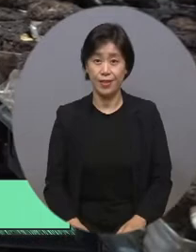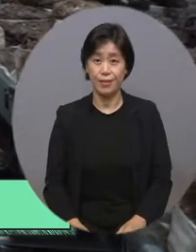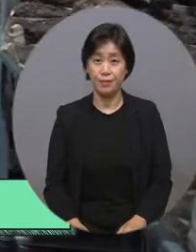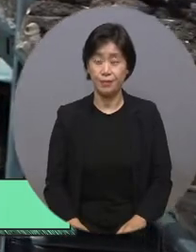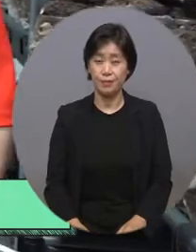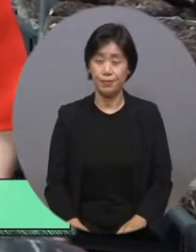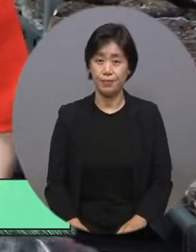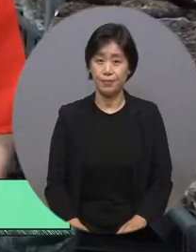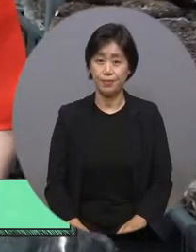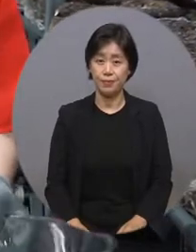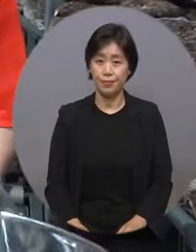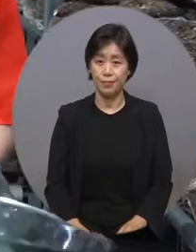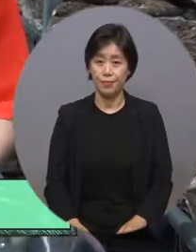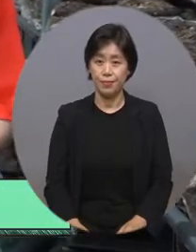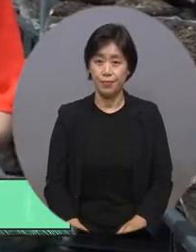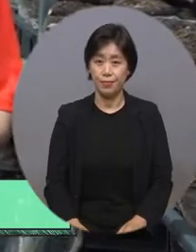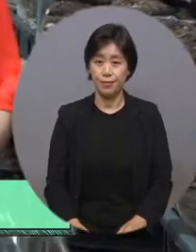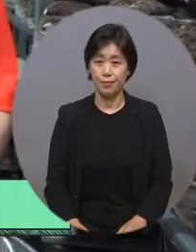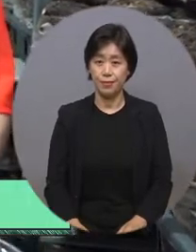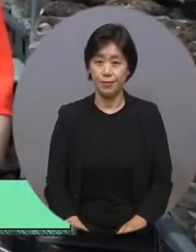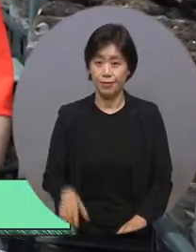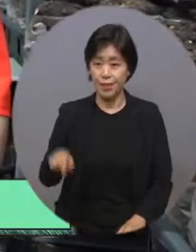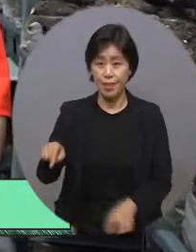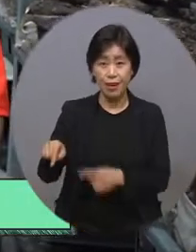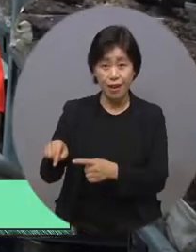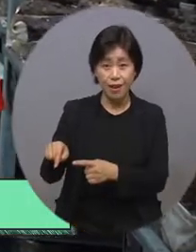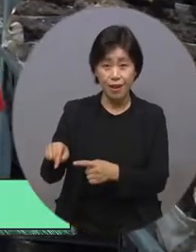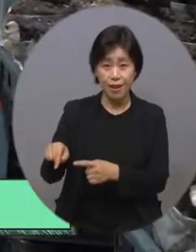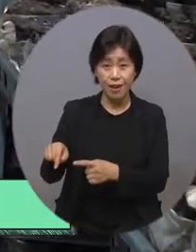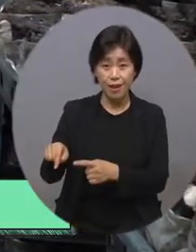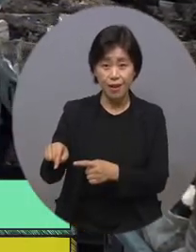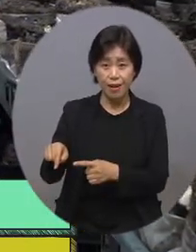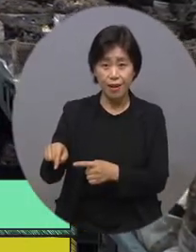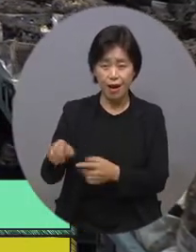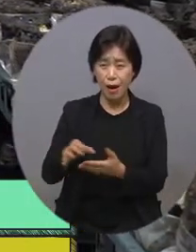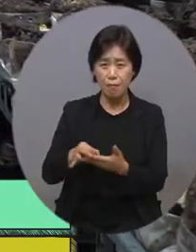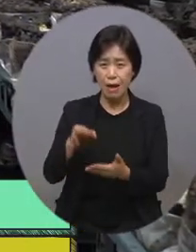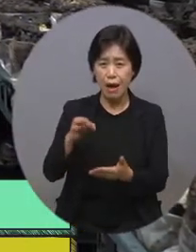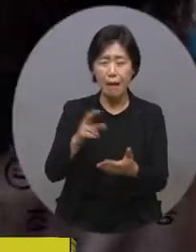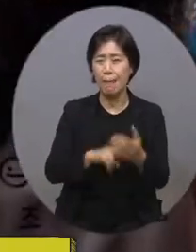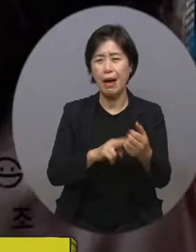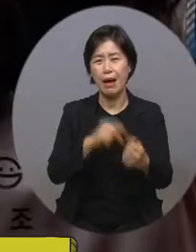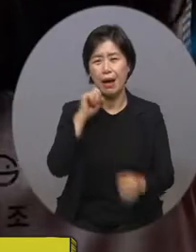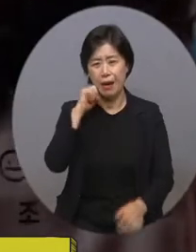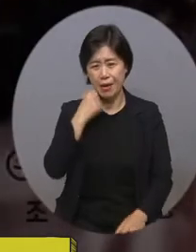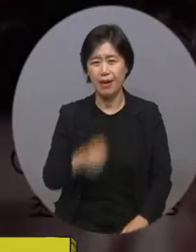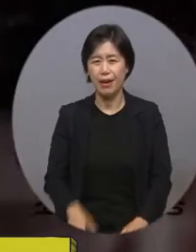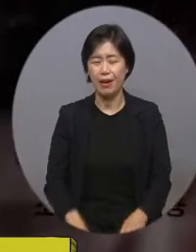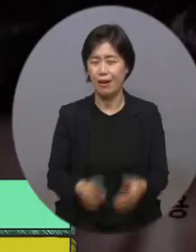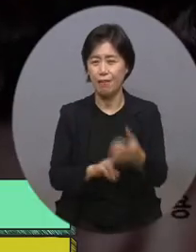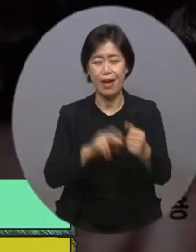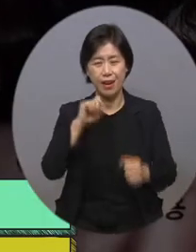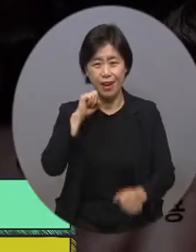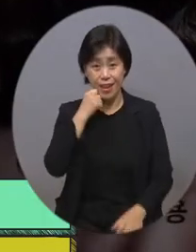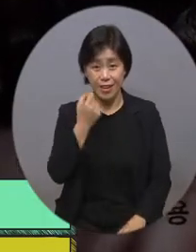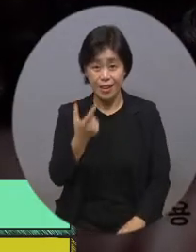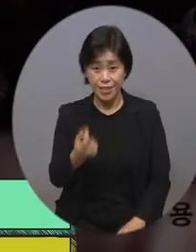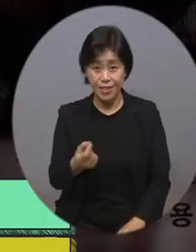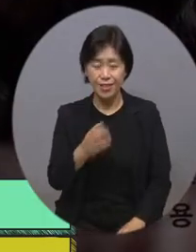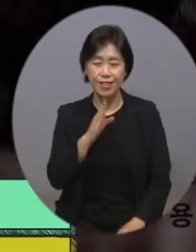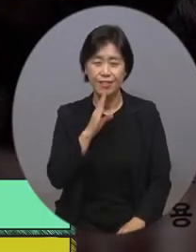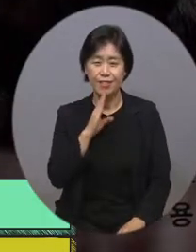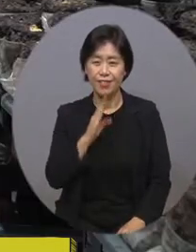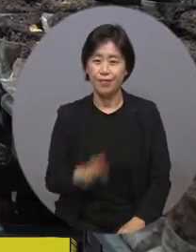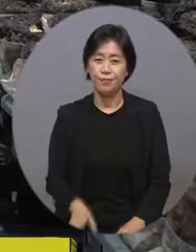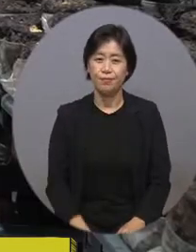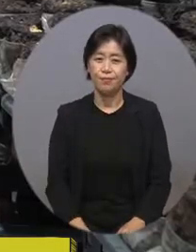민철 씨, 여기 이런 거는 상품화가 안 되죠. 아, 판매를 할 수가 없어서. 네, 판매를 할 수가